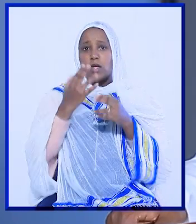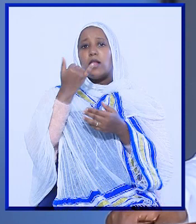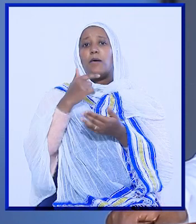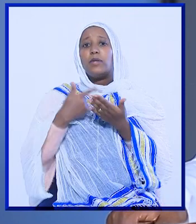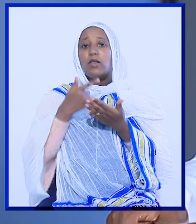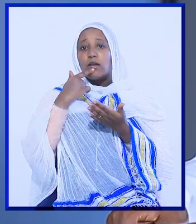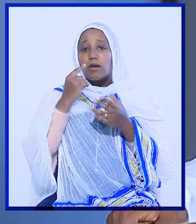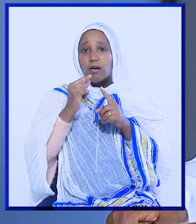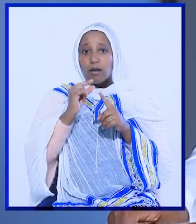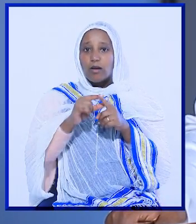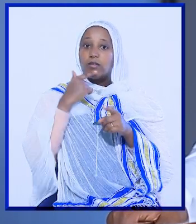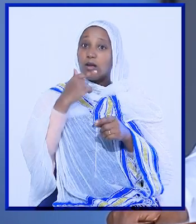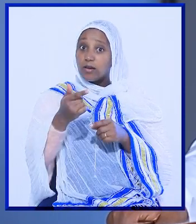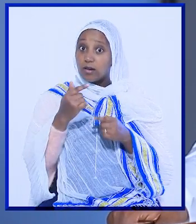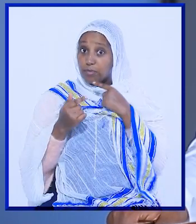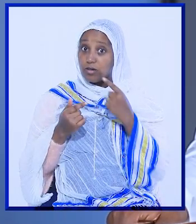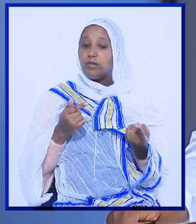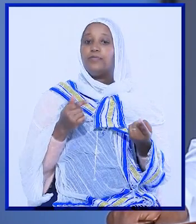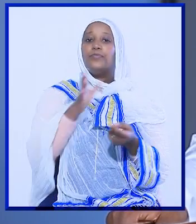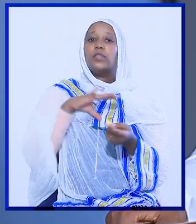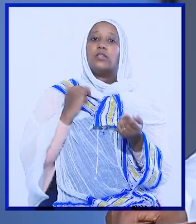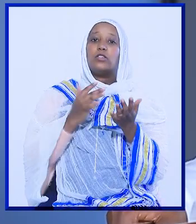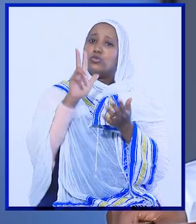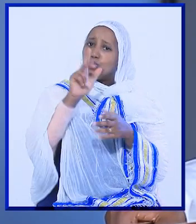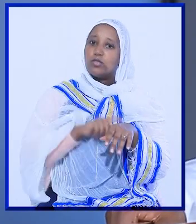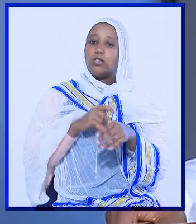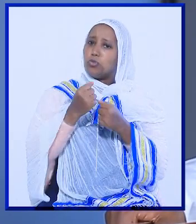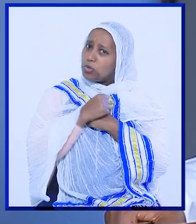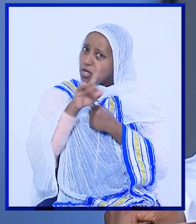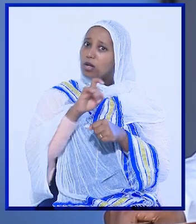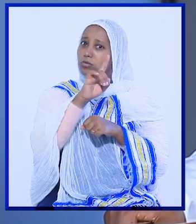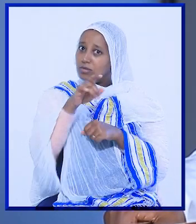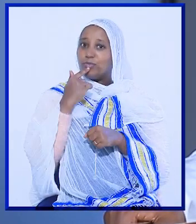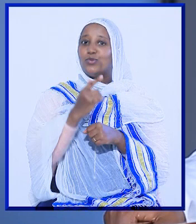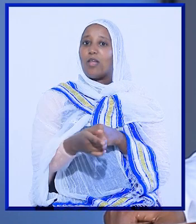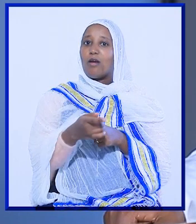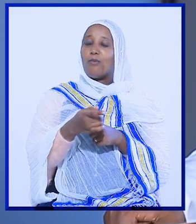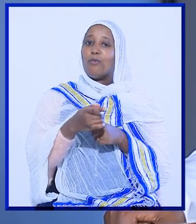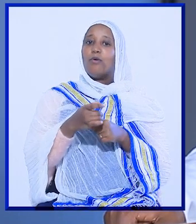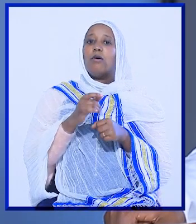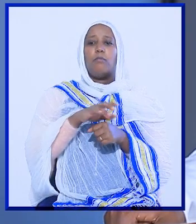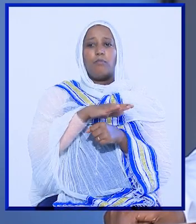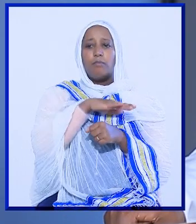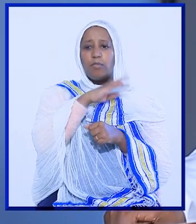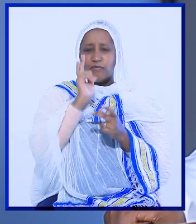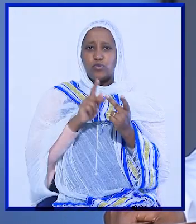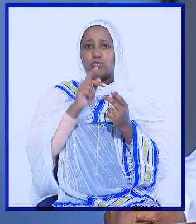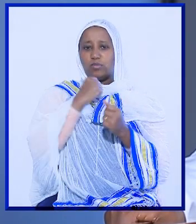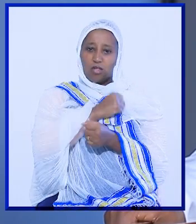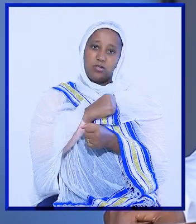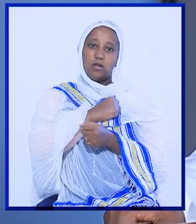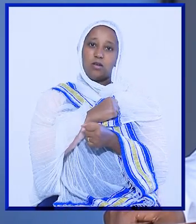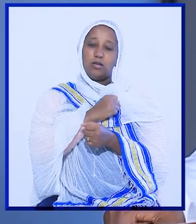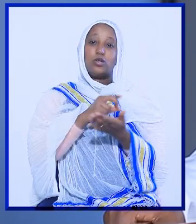ይሄንን ኃይለ ቃል የተናገረው? አስቀድሞ ቅዱስ ጴጥሮስ ጌታችን ሶስት ጊዜ ትወደኛለህን የሚል ጥያቄ ሲጠይቀው በፍጹም ሐዘን